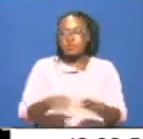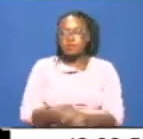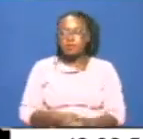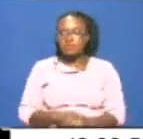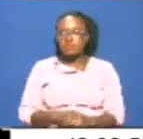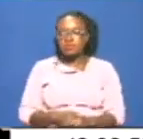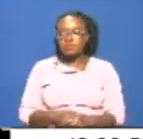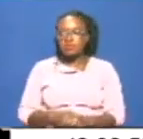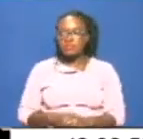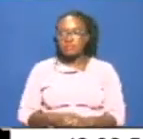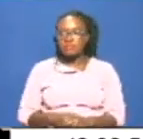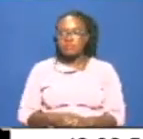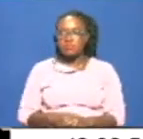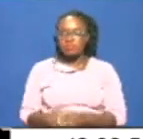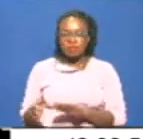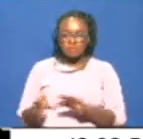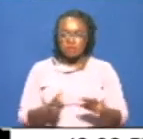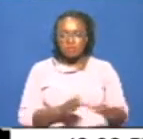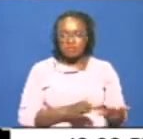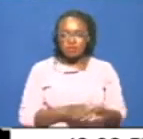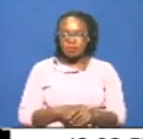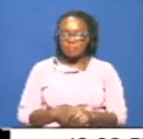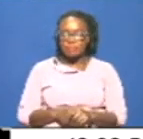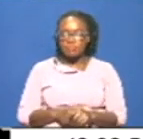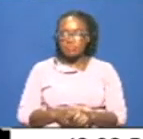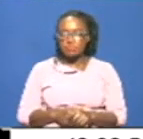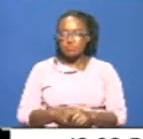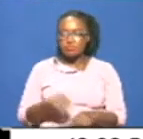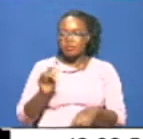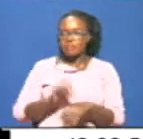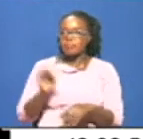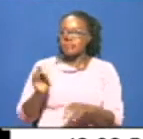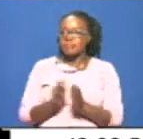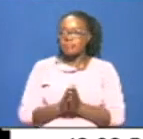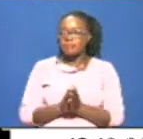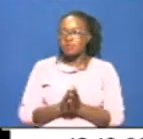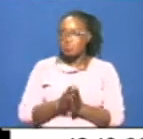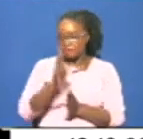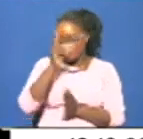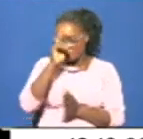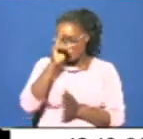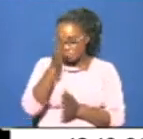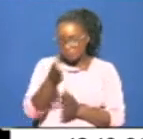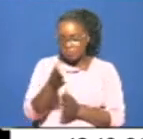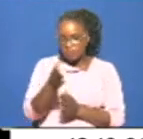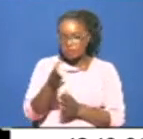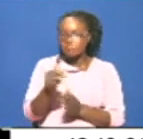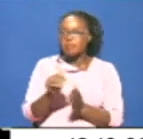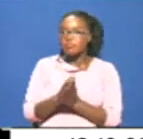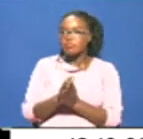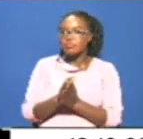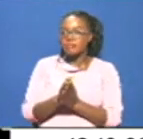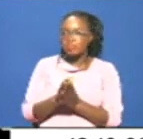Mbali na hayo, tufululize moja kwa moja hadi kaunti ya Embu ambapo maafisa wa polisi katika eneo la Mbeere kusini wanamtafuta